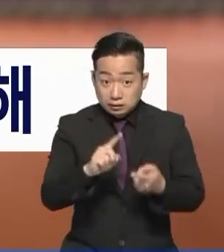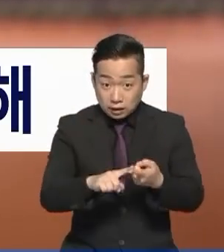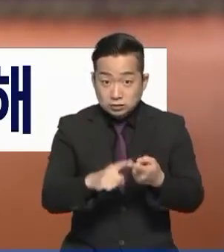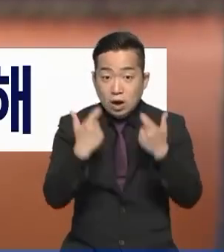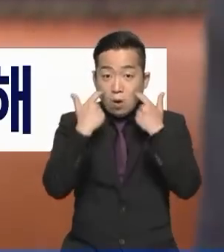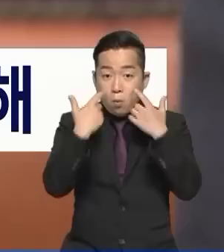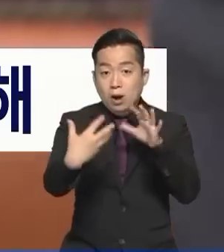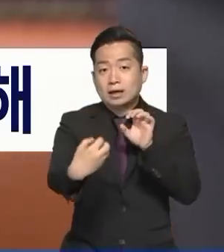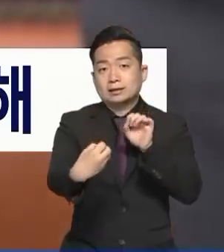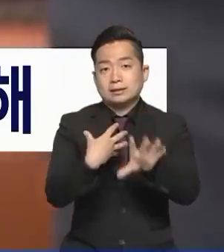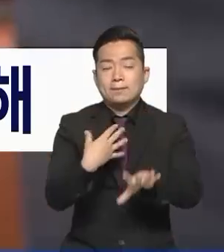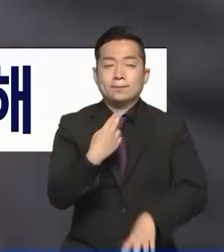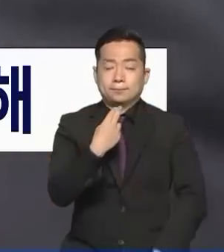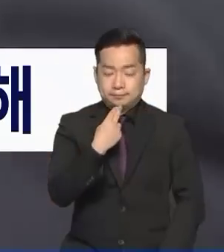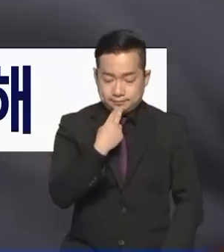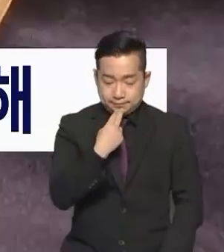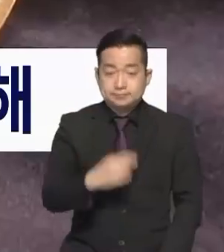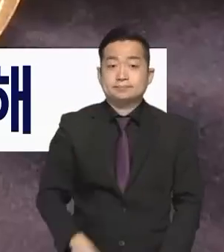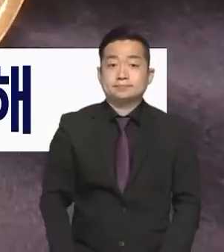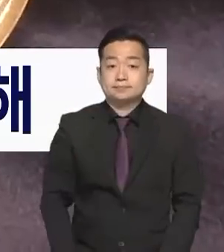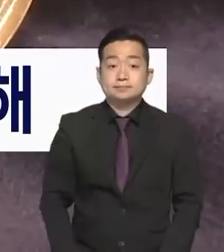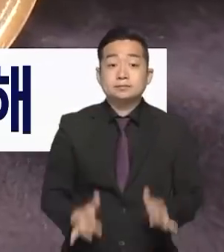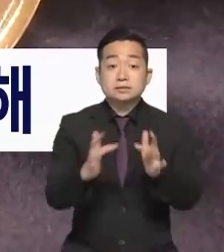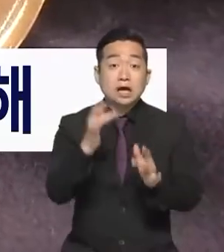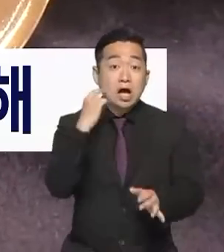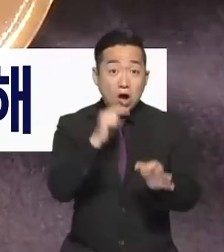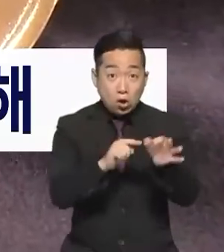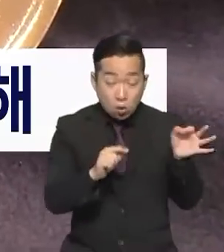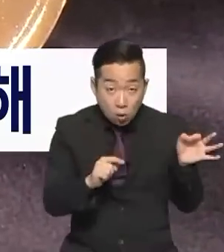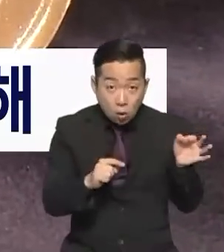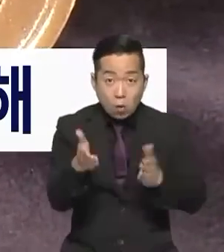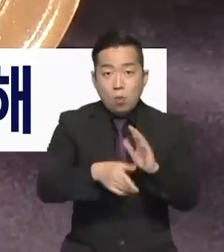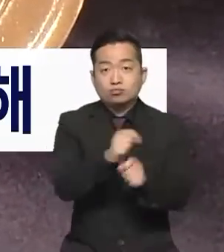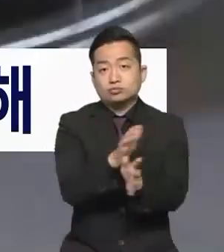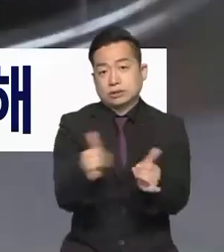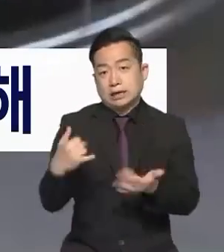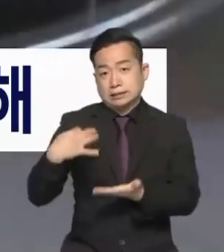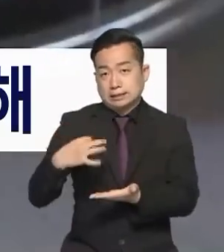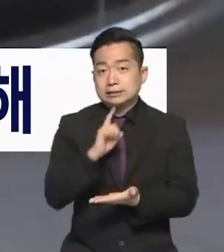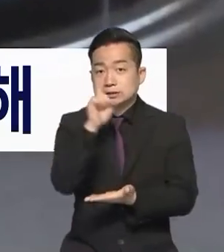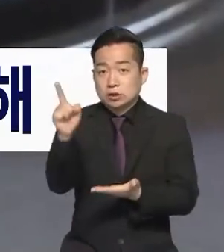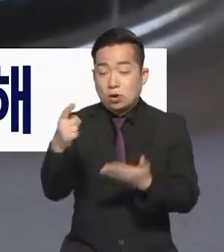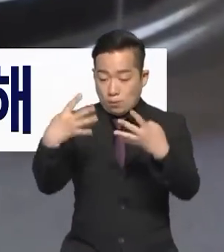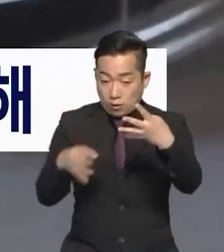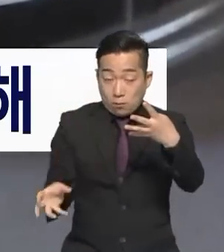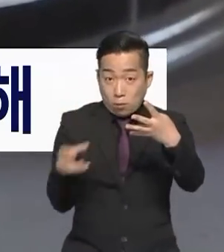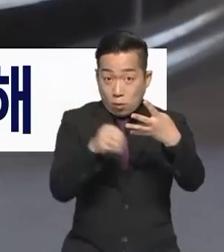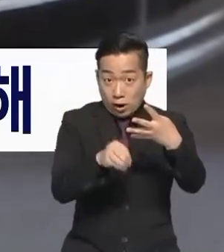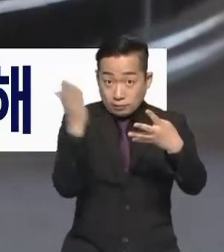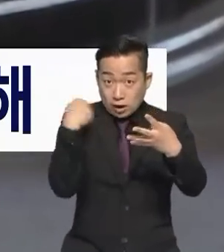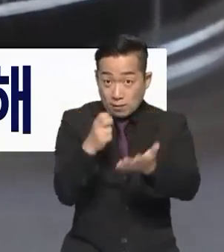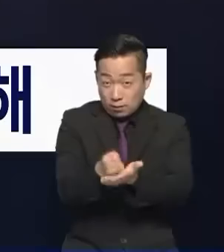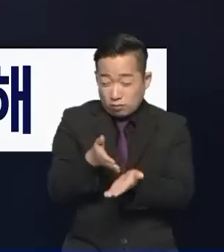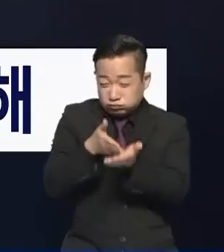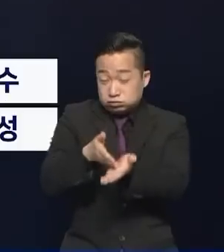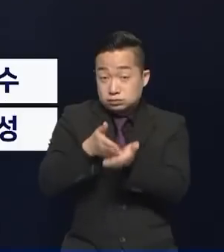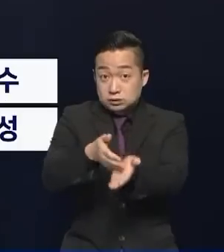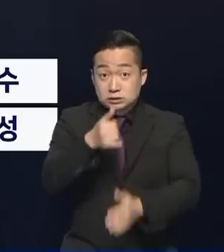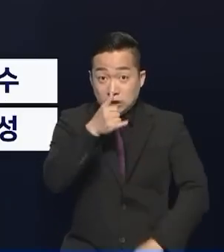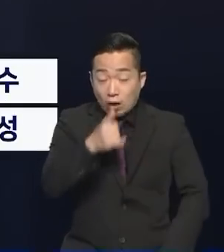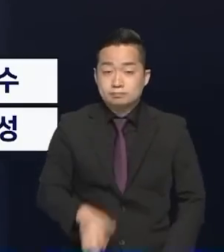명확하게 답하지 않았습니다. 가상화폐를 공직자 재산신고 대상에 포함시키는 법안은 그동안 꾸준히